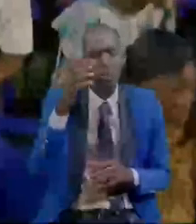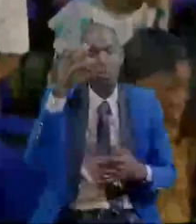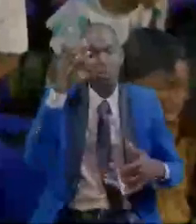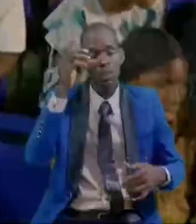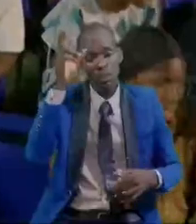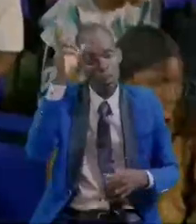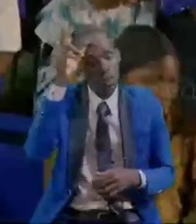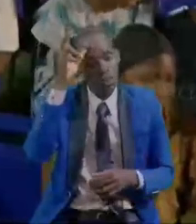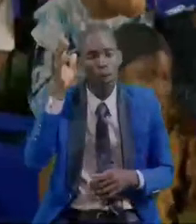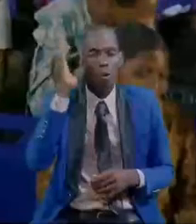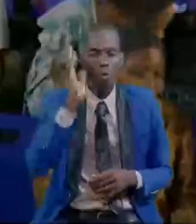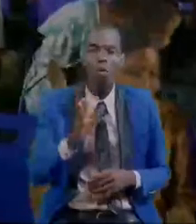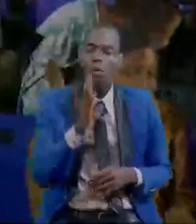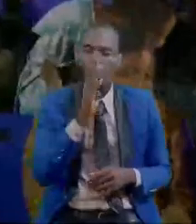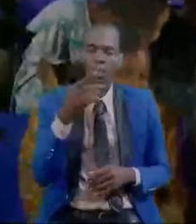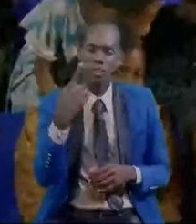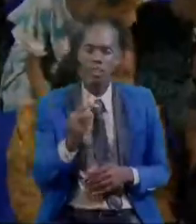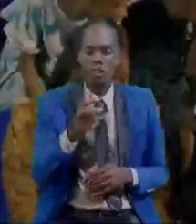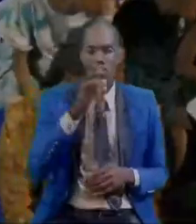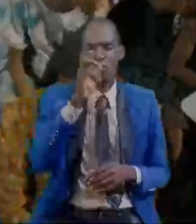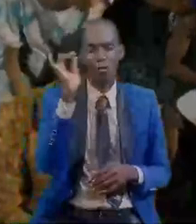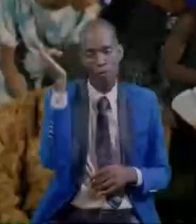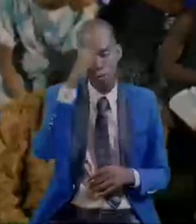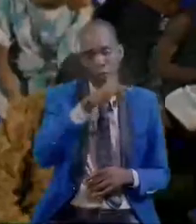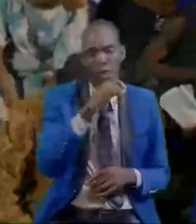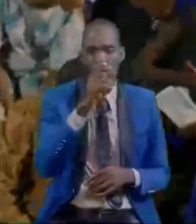sera l'insensé. Ce toi, tu seras sage.